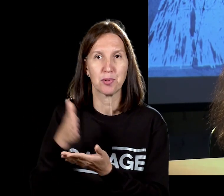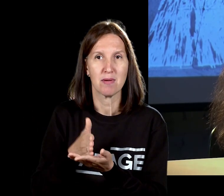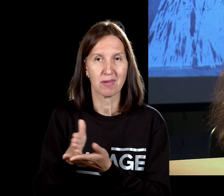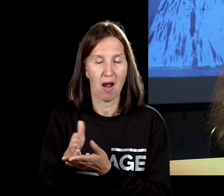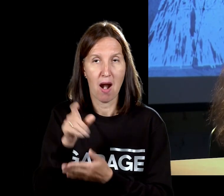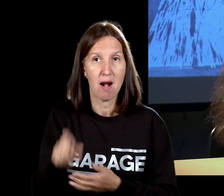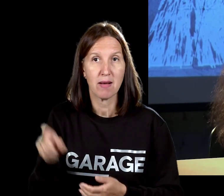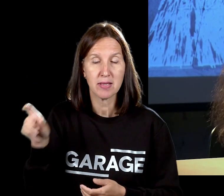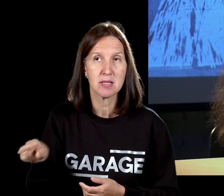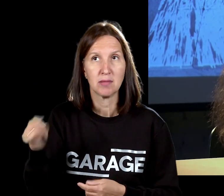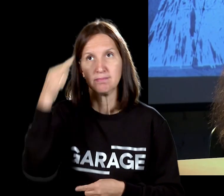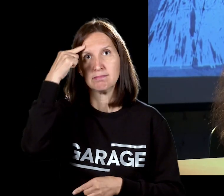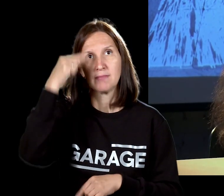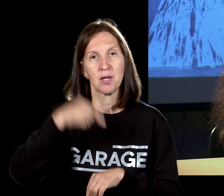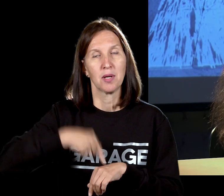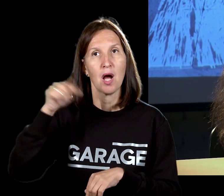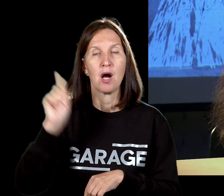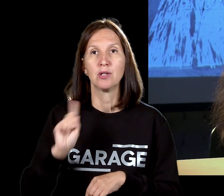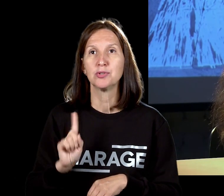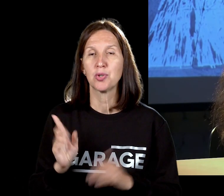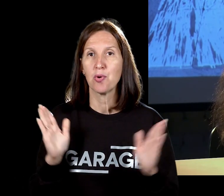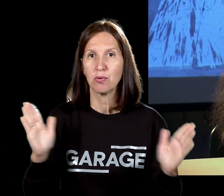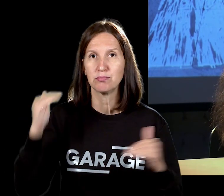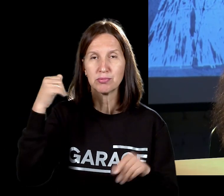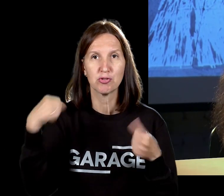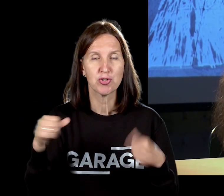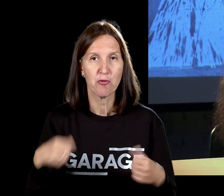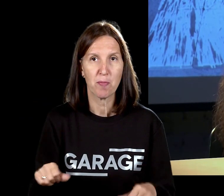осознание того, что полотно, что